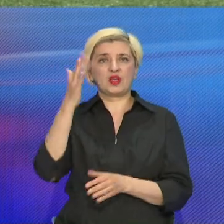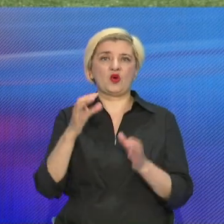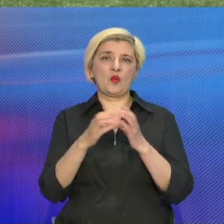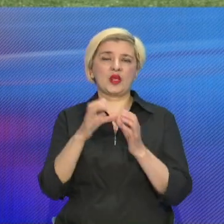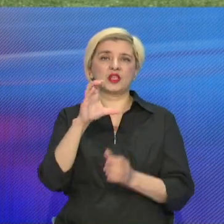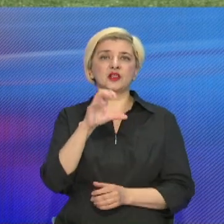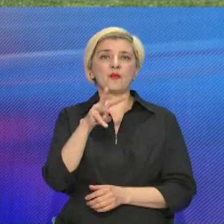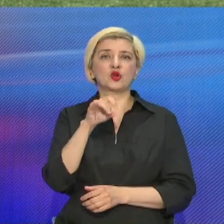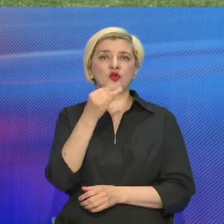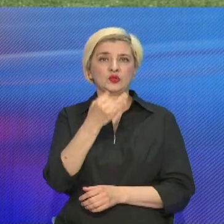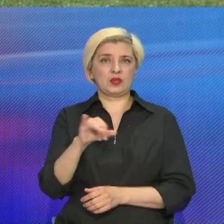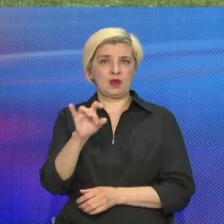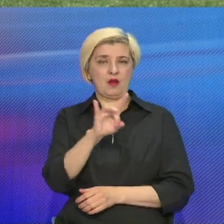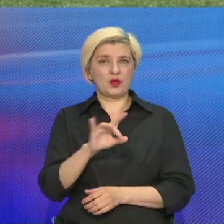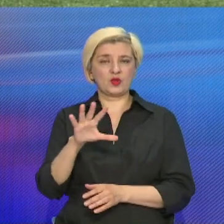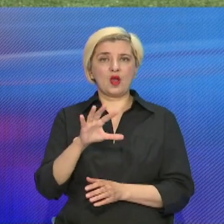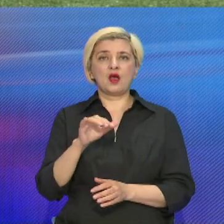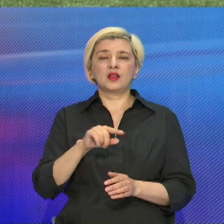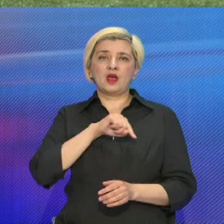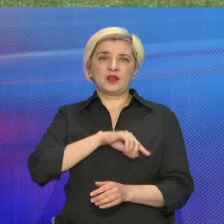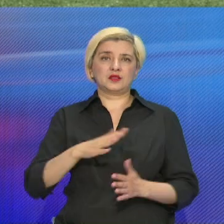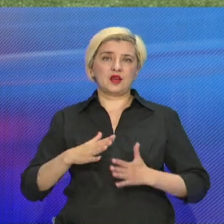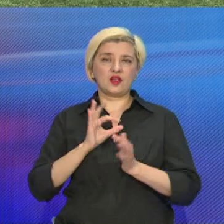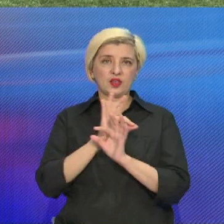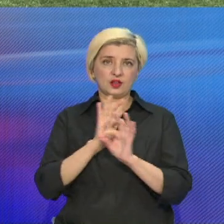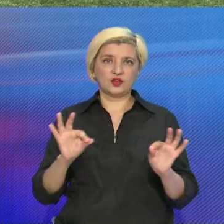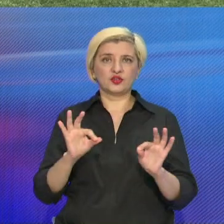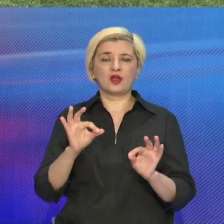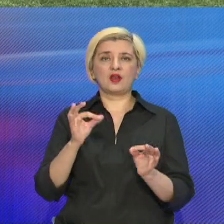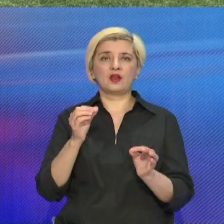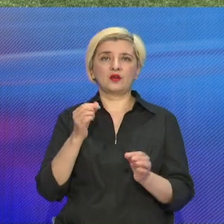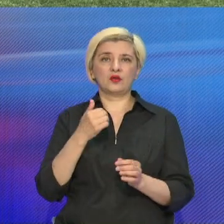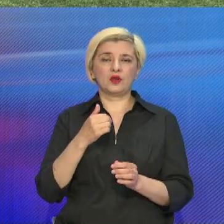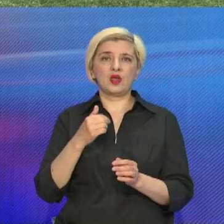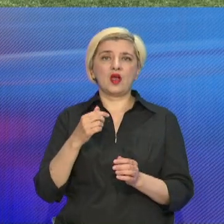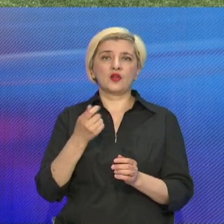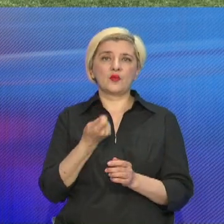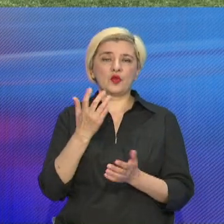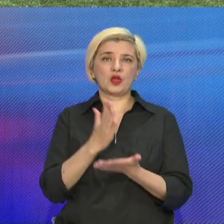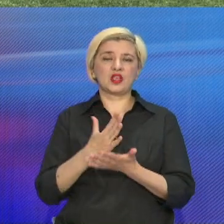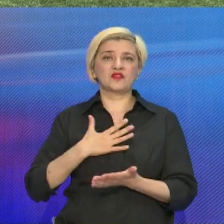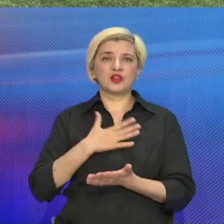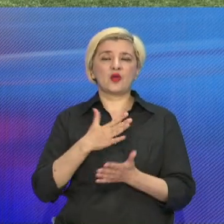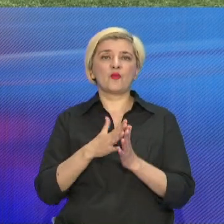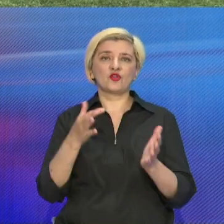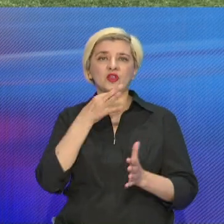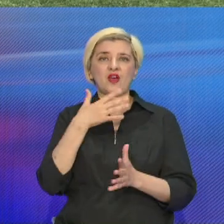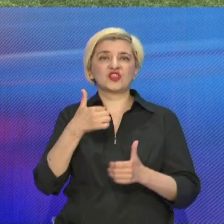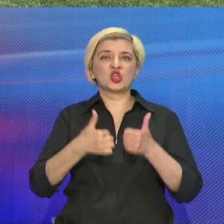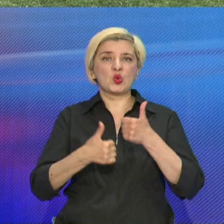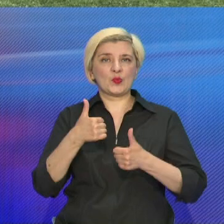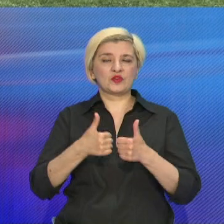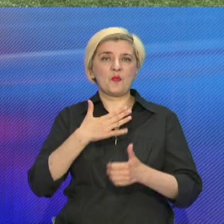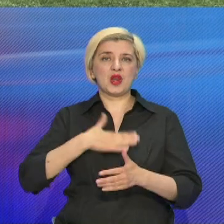вообще отличное, у меня тоже, но немного есть волнение. Мне больше всего нравится вот это соперничество, приятные моменты,